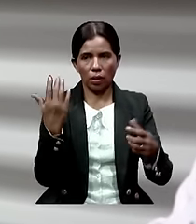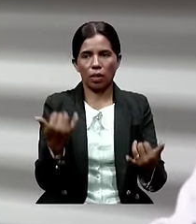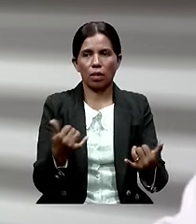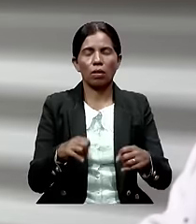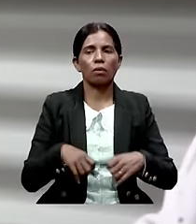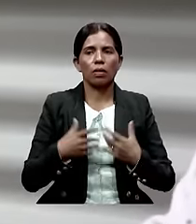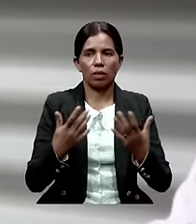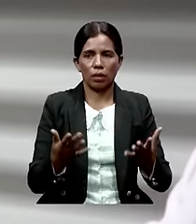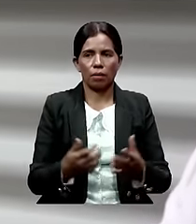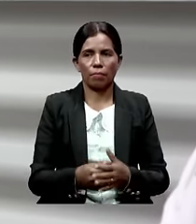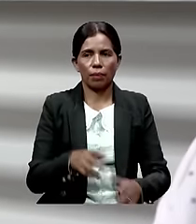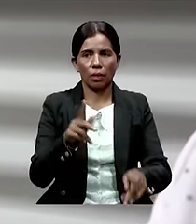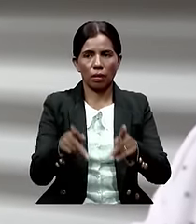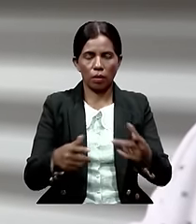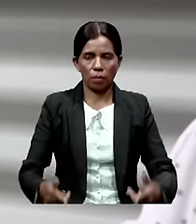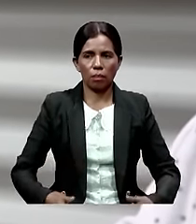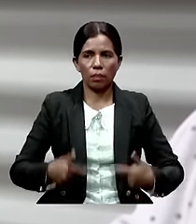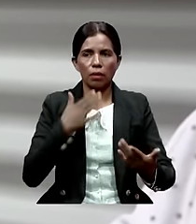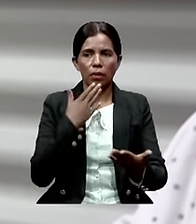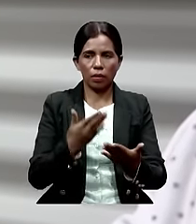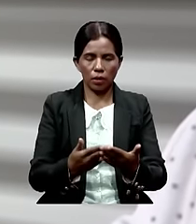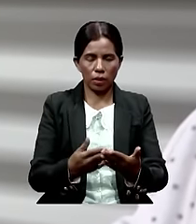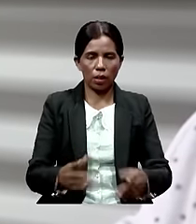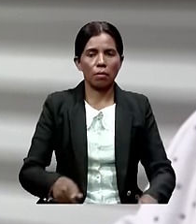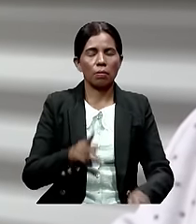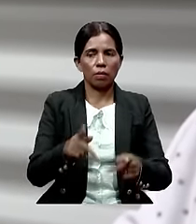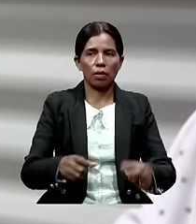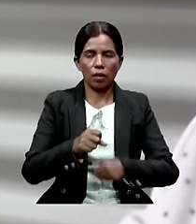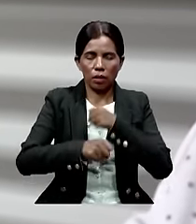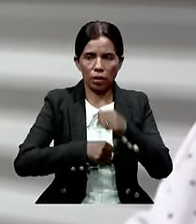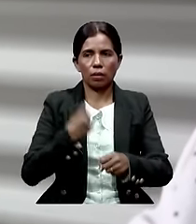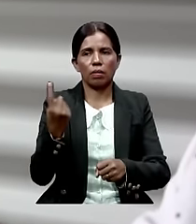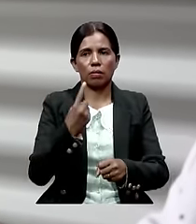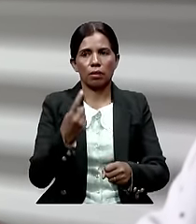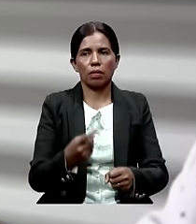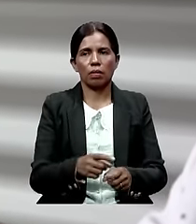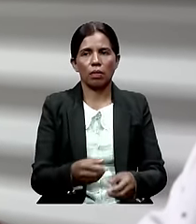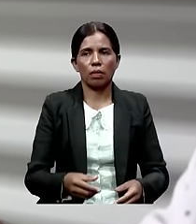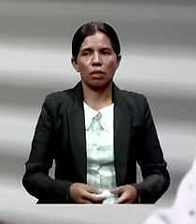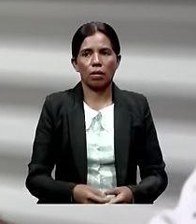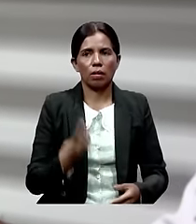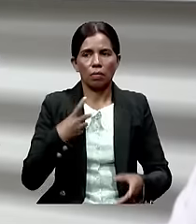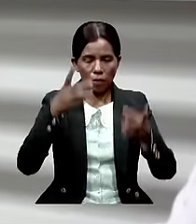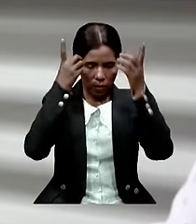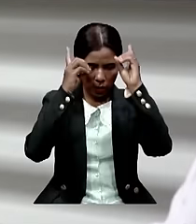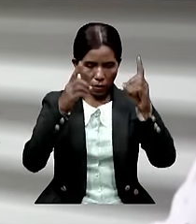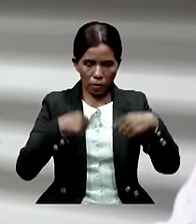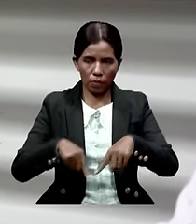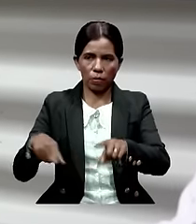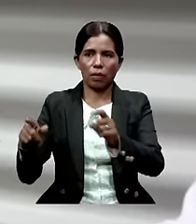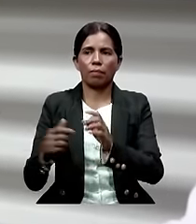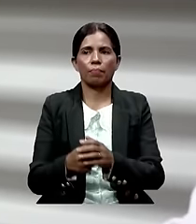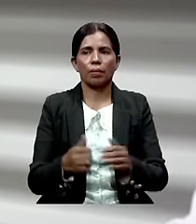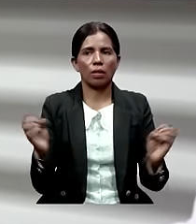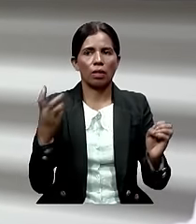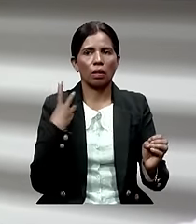uisa ema nebe mak muris jak nafatin, ema nebe mak tirus ni tirus nafatin, iya nem futi dong, am futi di sijang tsai dun. Iya ne am latam